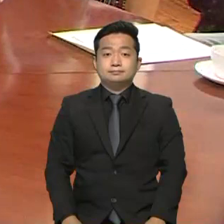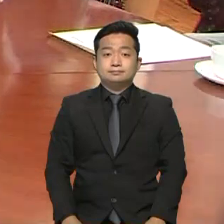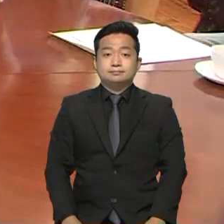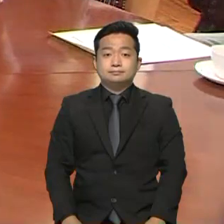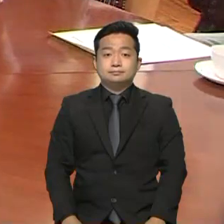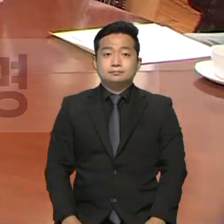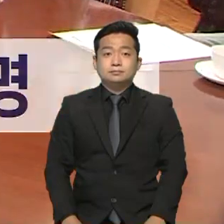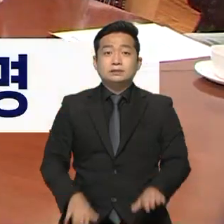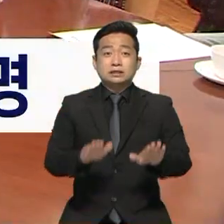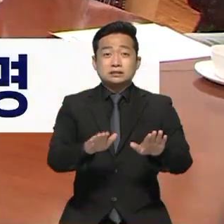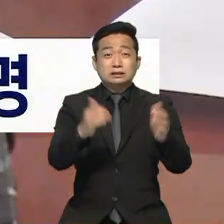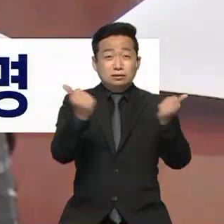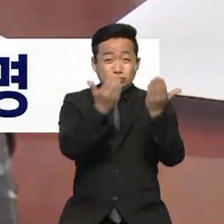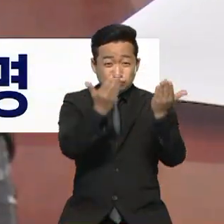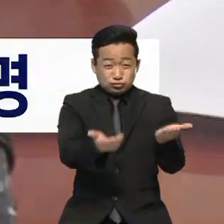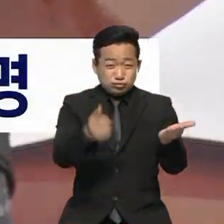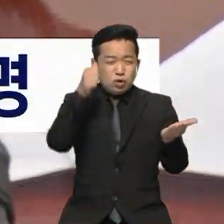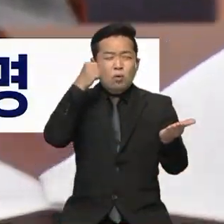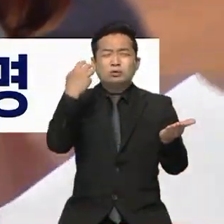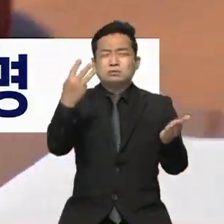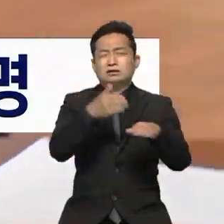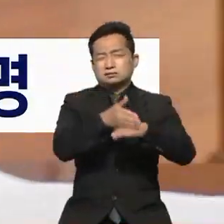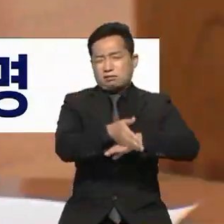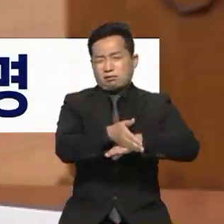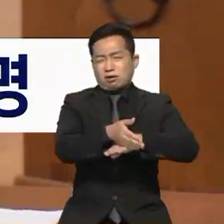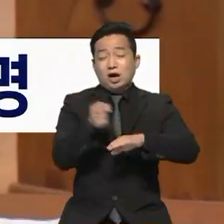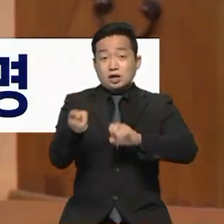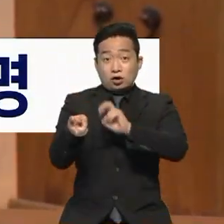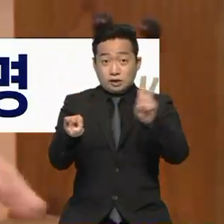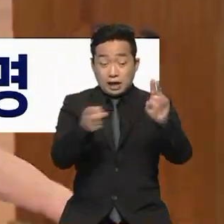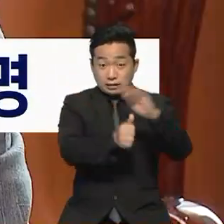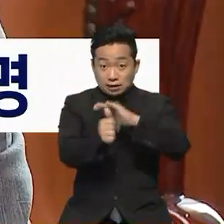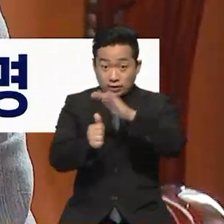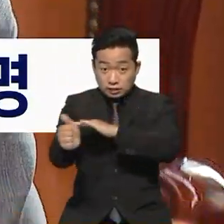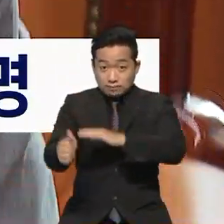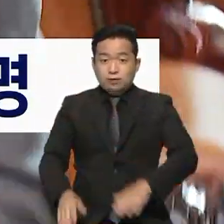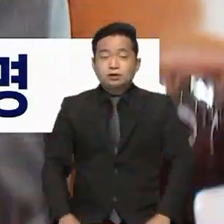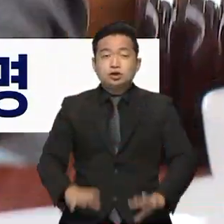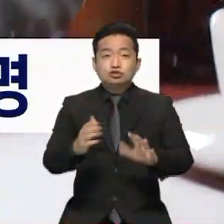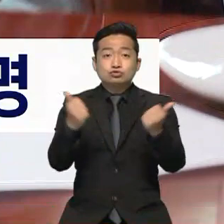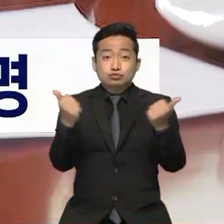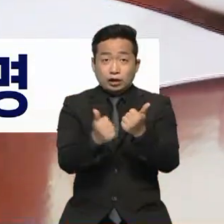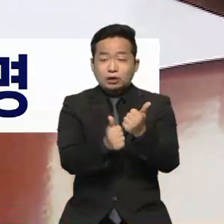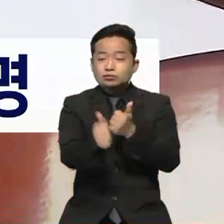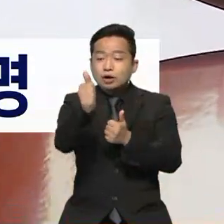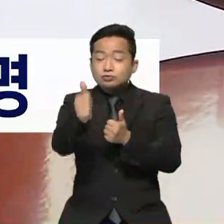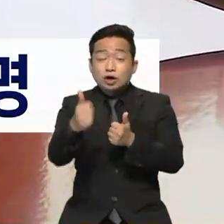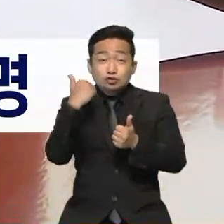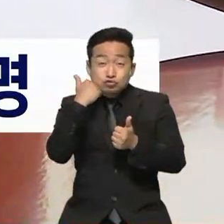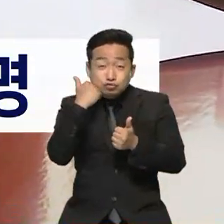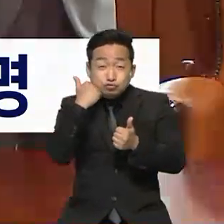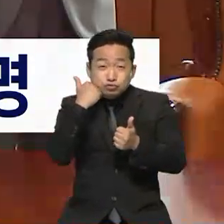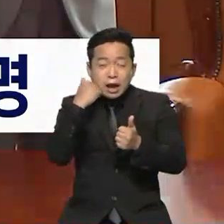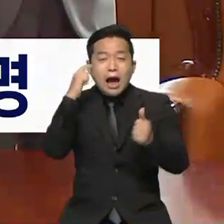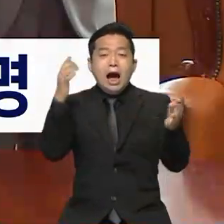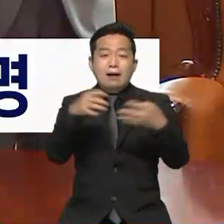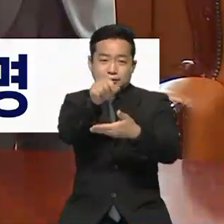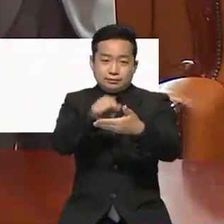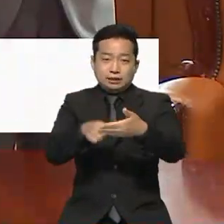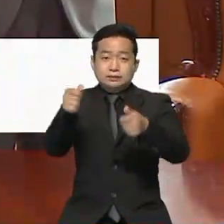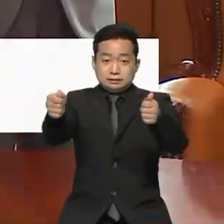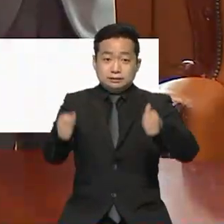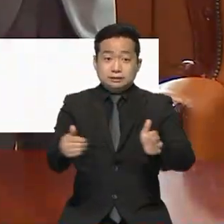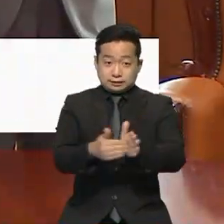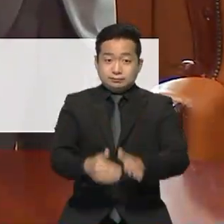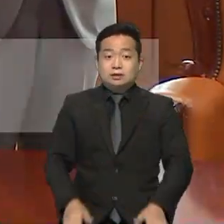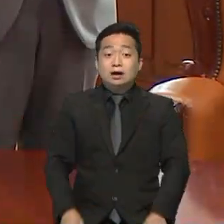개점 휴업 53일 만에 여야 원내대표가 국회 상임위원장 배분 등을 담은 합의문에 서명했습니다.